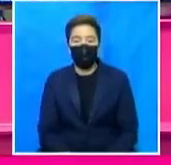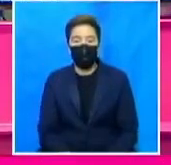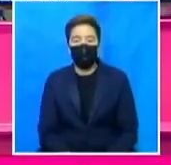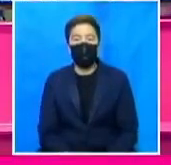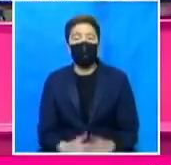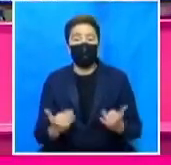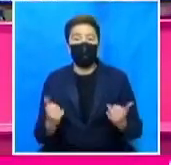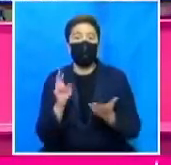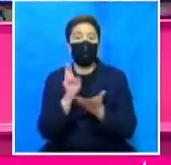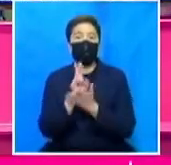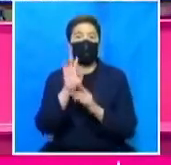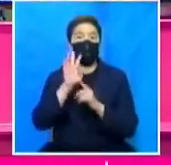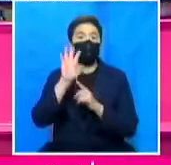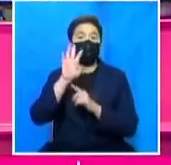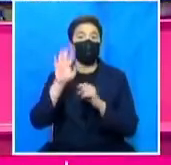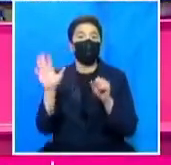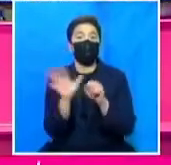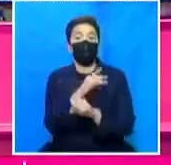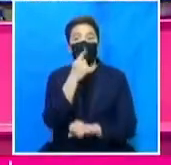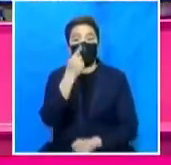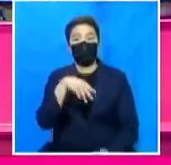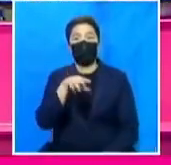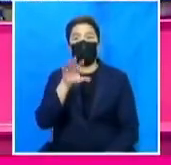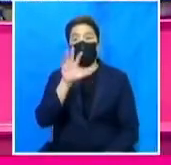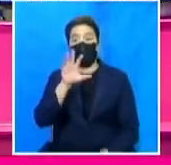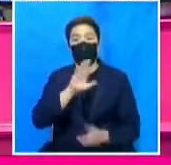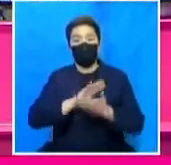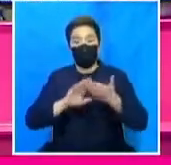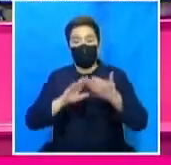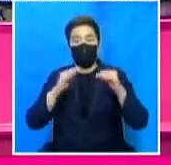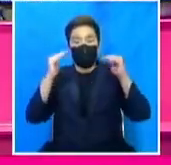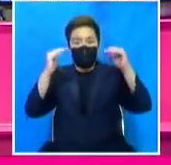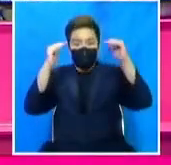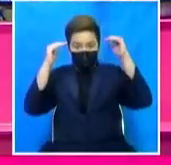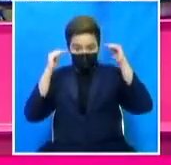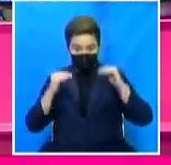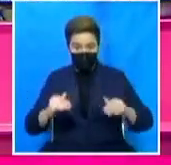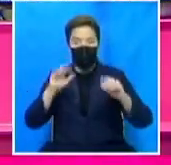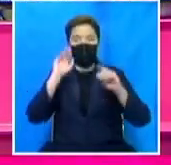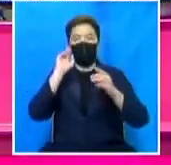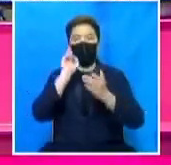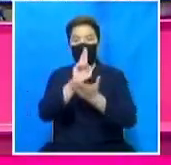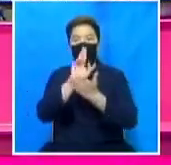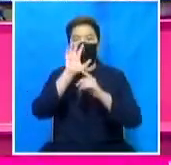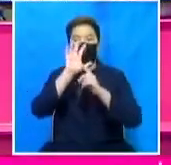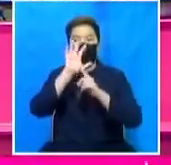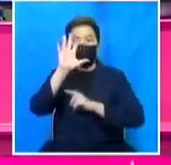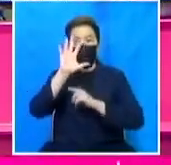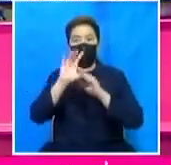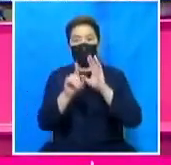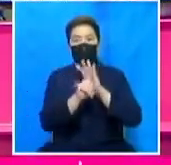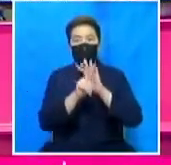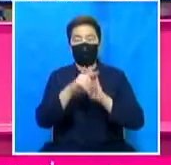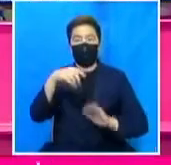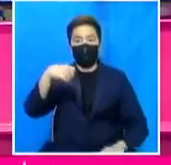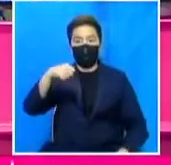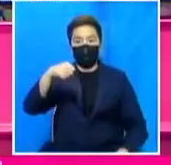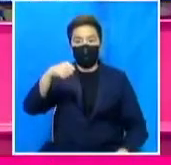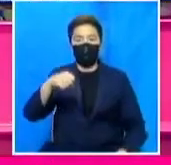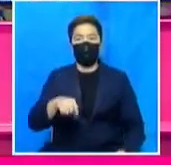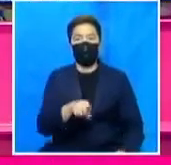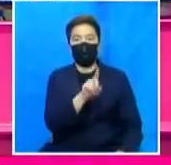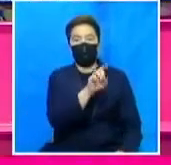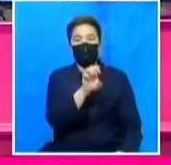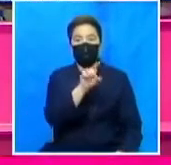ได้ทำการออกรางวัลอันดับที่4ครบทั้ง5ครั้งแล้วต่อไปจะทำการออกรางวัลอันดับที่5ออก10ครั้งงวด